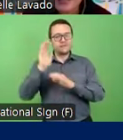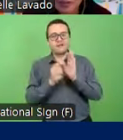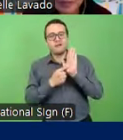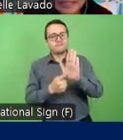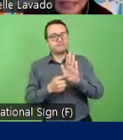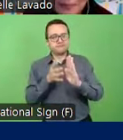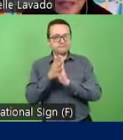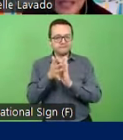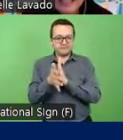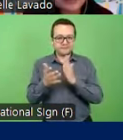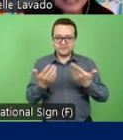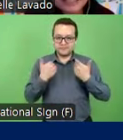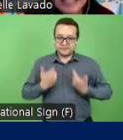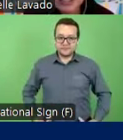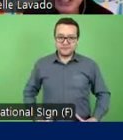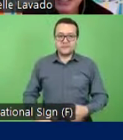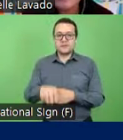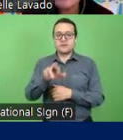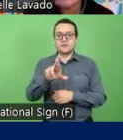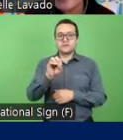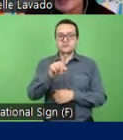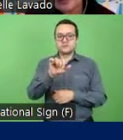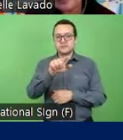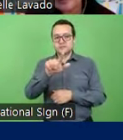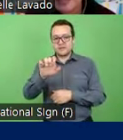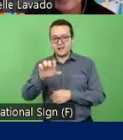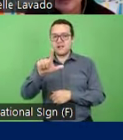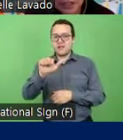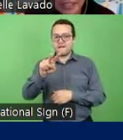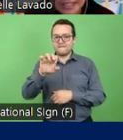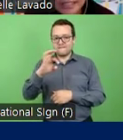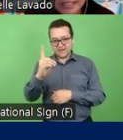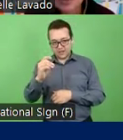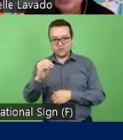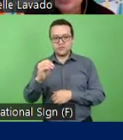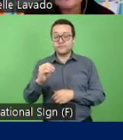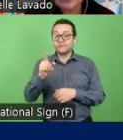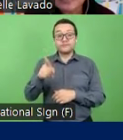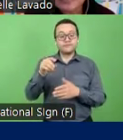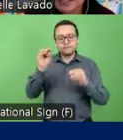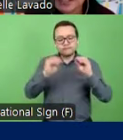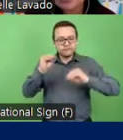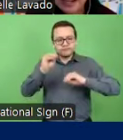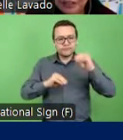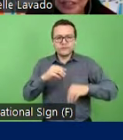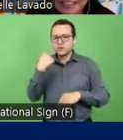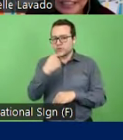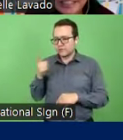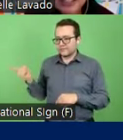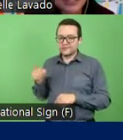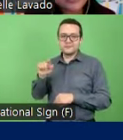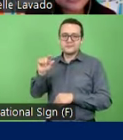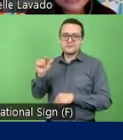la Santé de l'OMS. Cette présentation a été élaborée avec Gabriela Flores sur